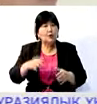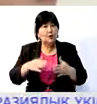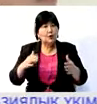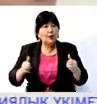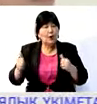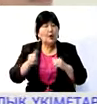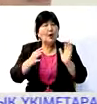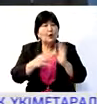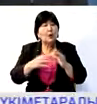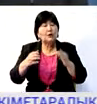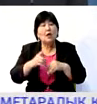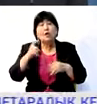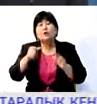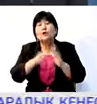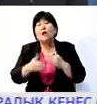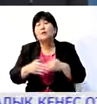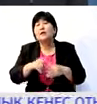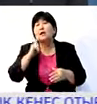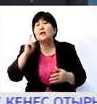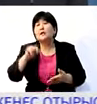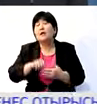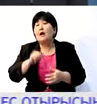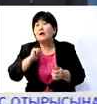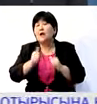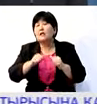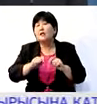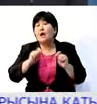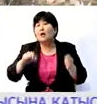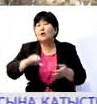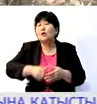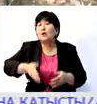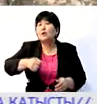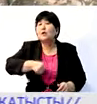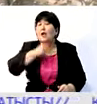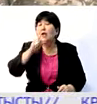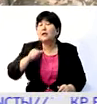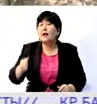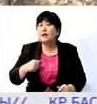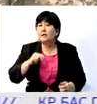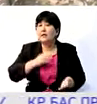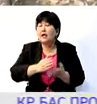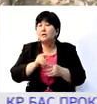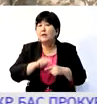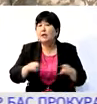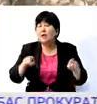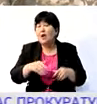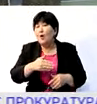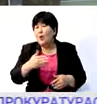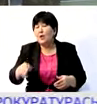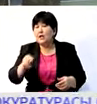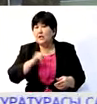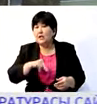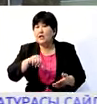шыққан 9 командадан 160-қа жуық жас қатысты. Жарыстың ашылуында сөз алған аға буын өкілдері әскери қызметті насихаттап, олардың